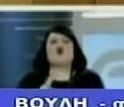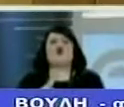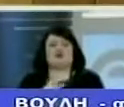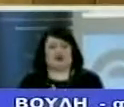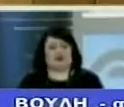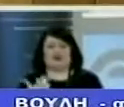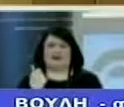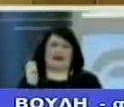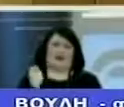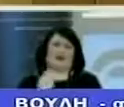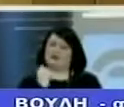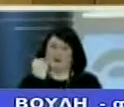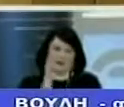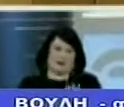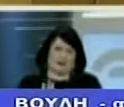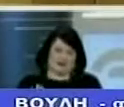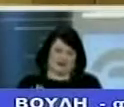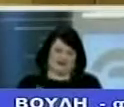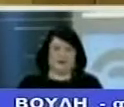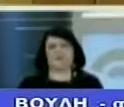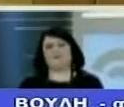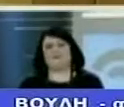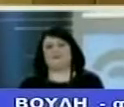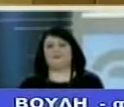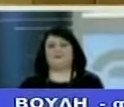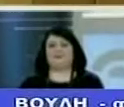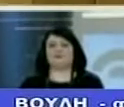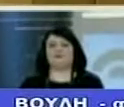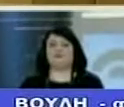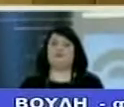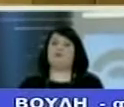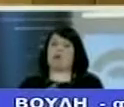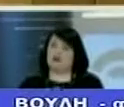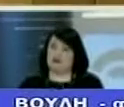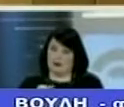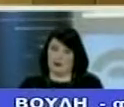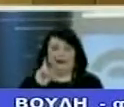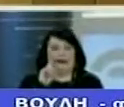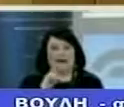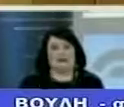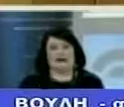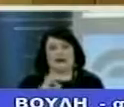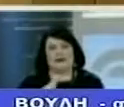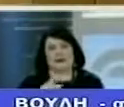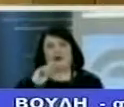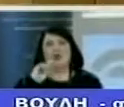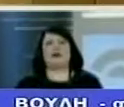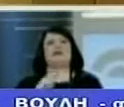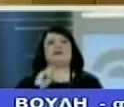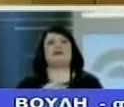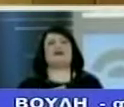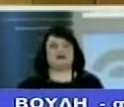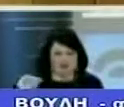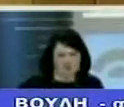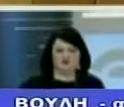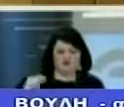κάθε εμπιστοσύνη στους πολιτικούς. Θέλω εδώ, κυρίες και κύριοι, να απαντήσω στους πολέμιους του